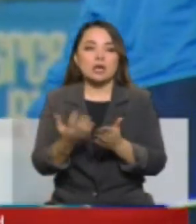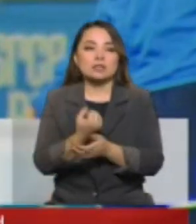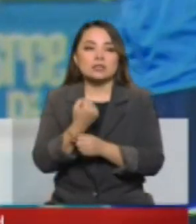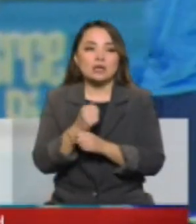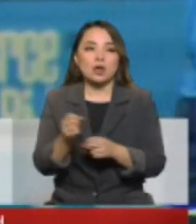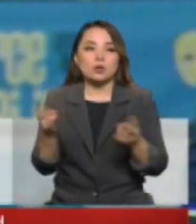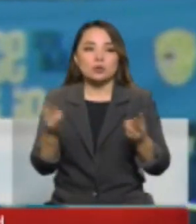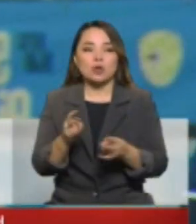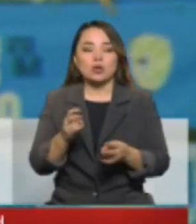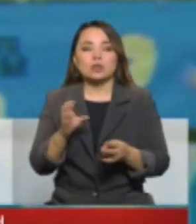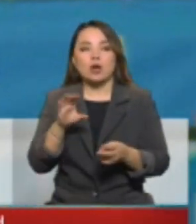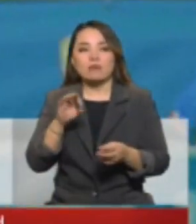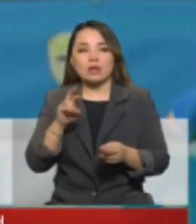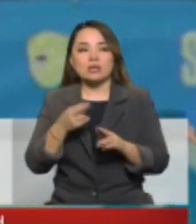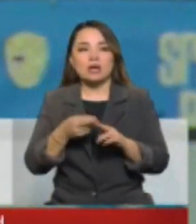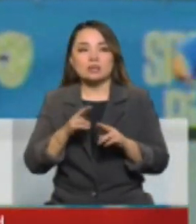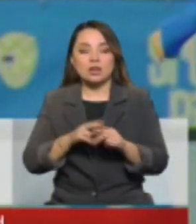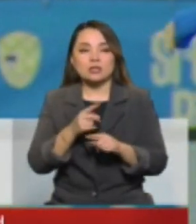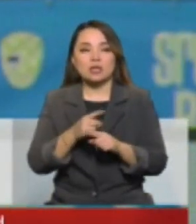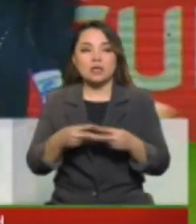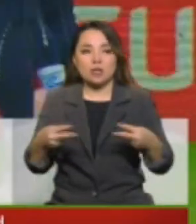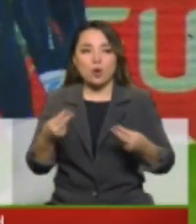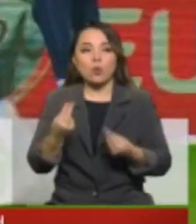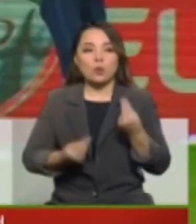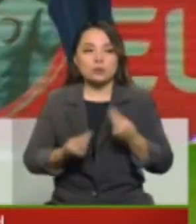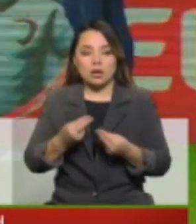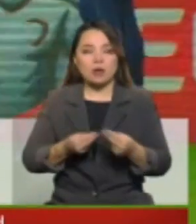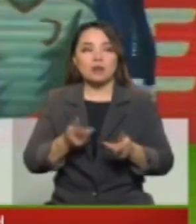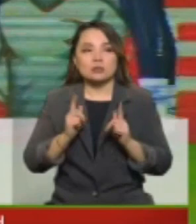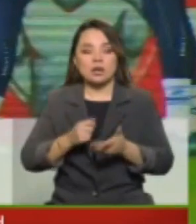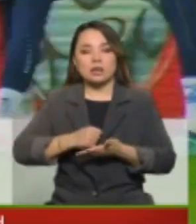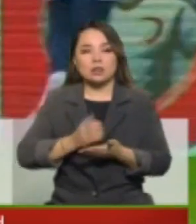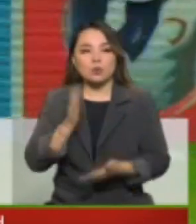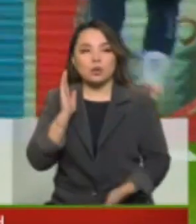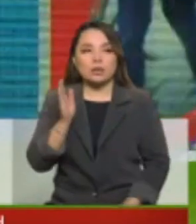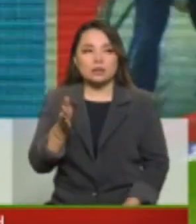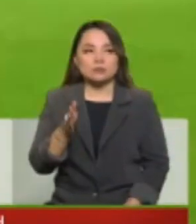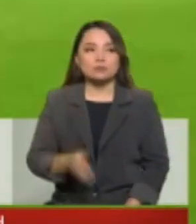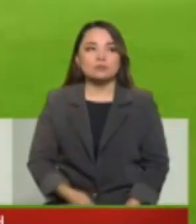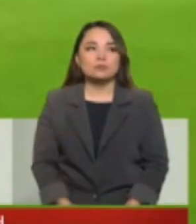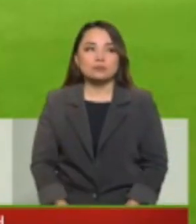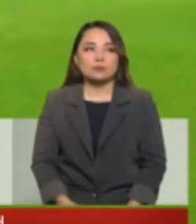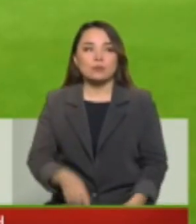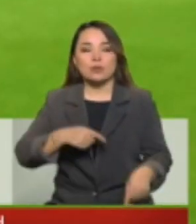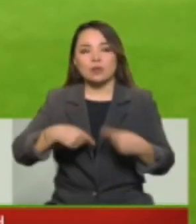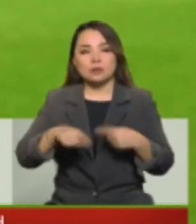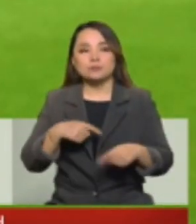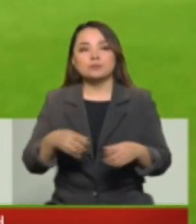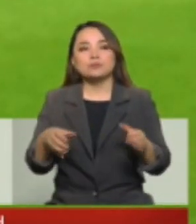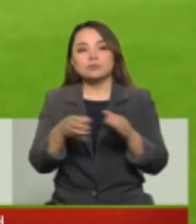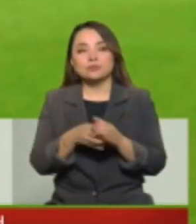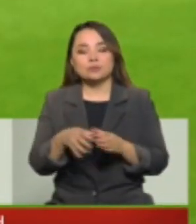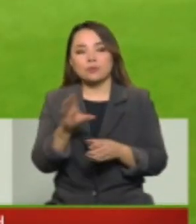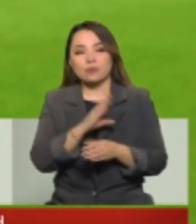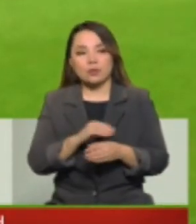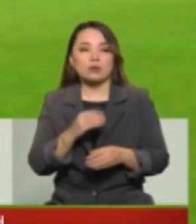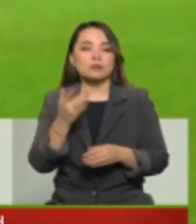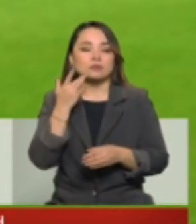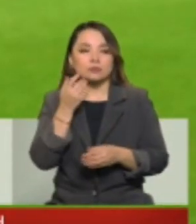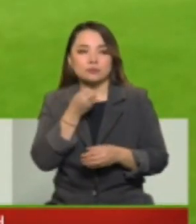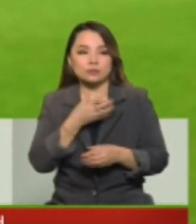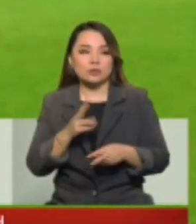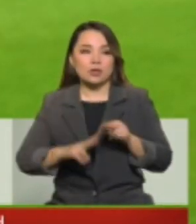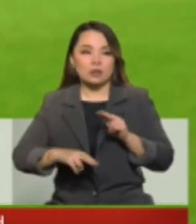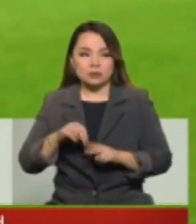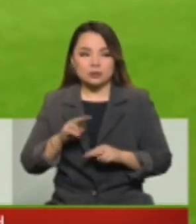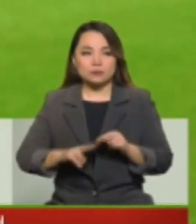қажет. Словениялықтарды тең ойында қанағаттандырады. Командада көңіл-күй жақсы, атмосфера